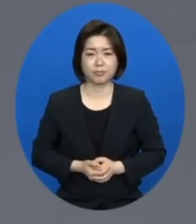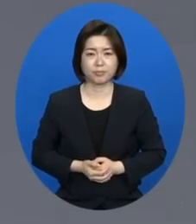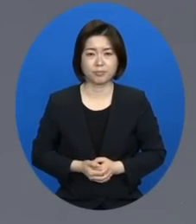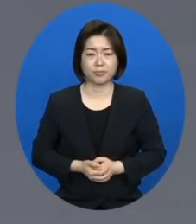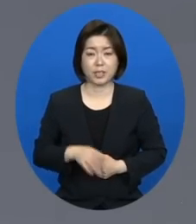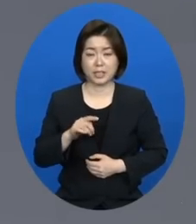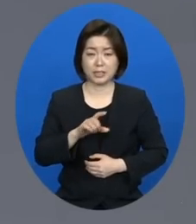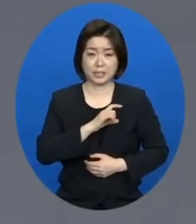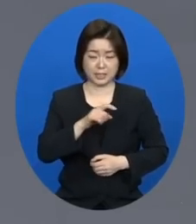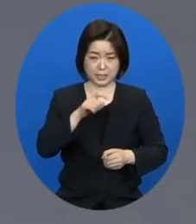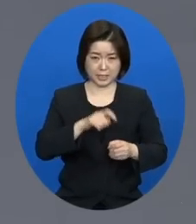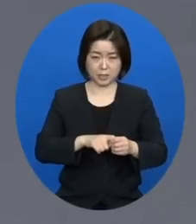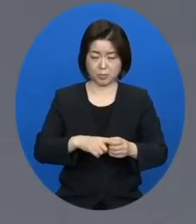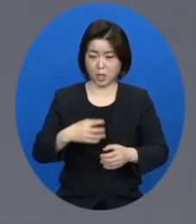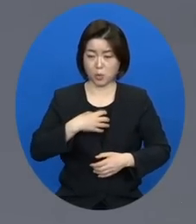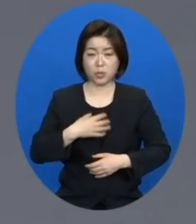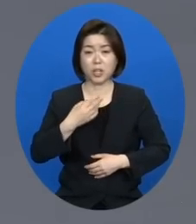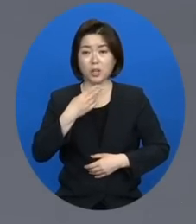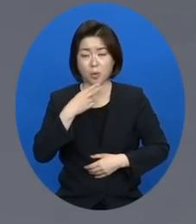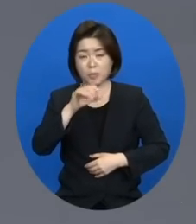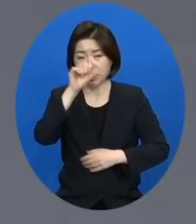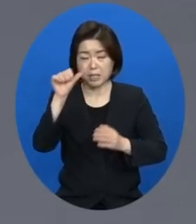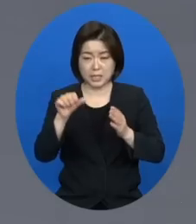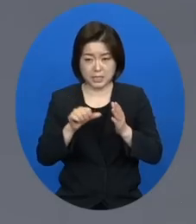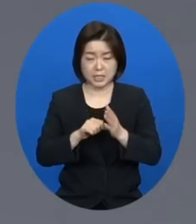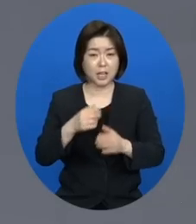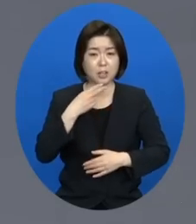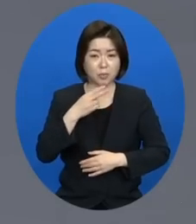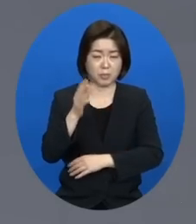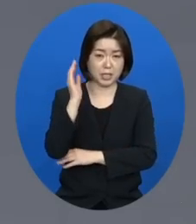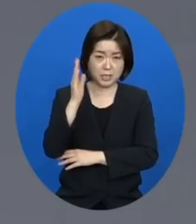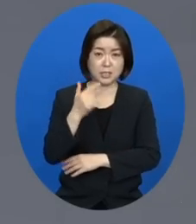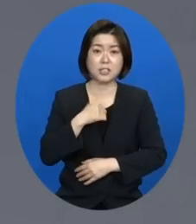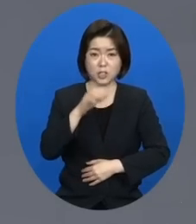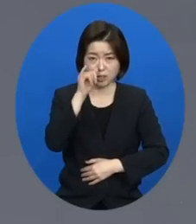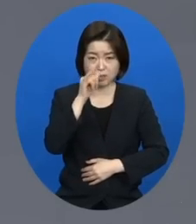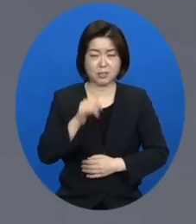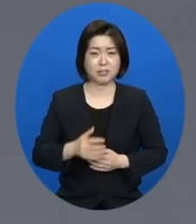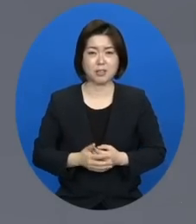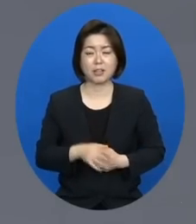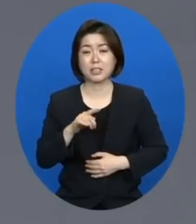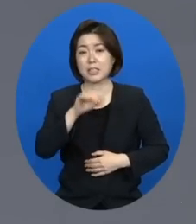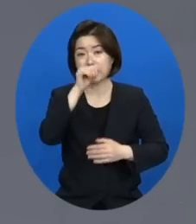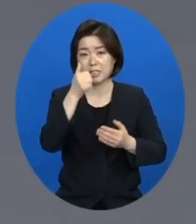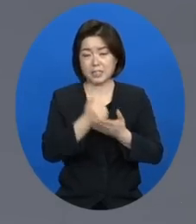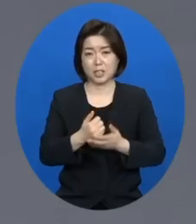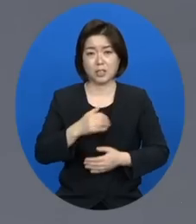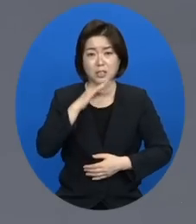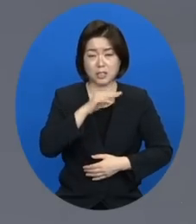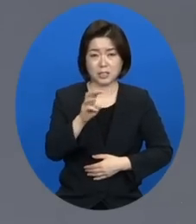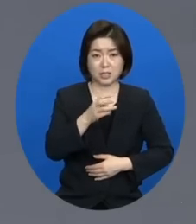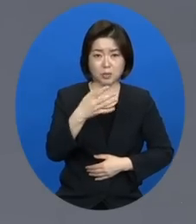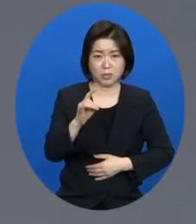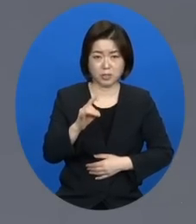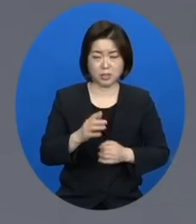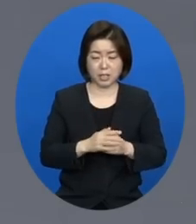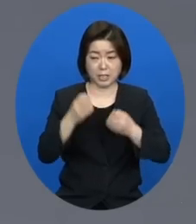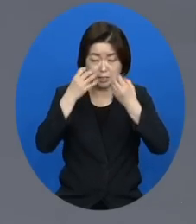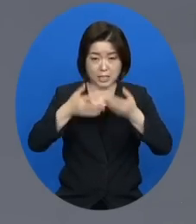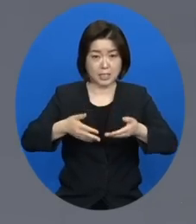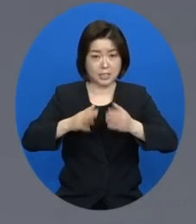그 제목이 위기가 없는 인생은 없다라는 제목으로 말씀을 하셨었습니다. 이 장로님께서 30대 초반에 창업을